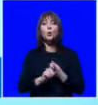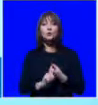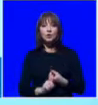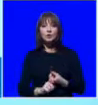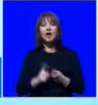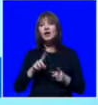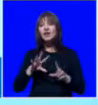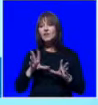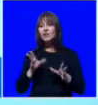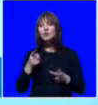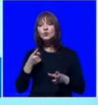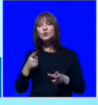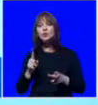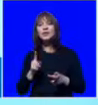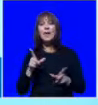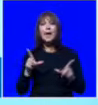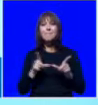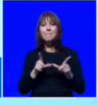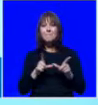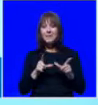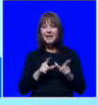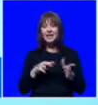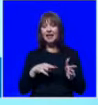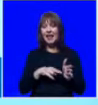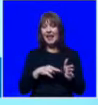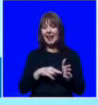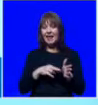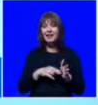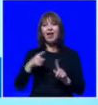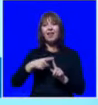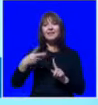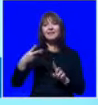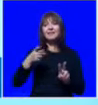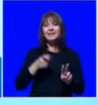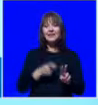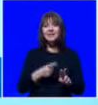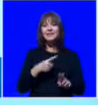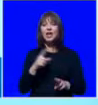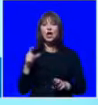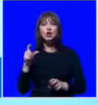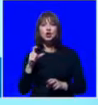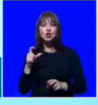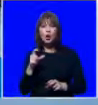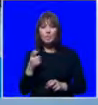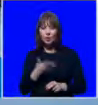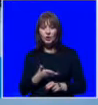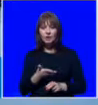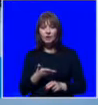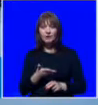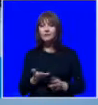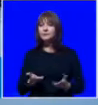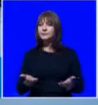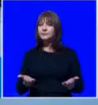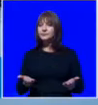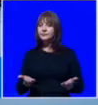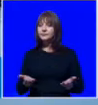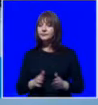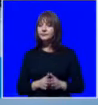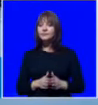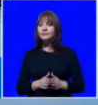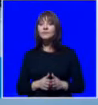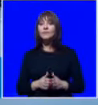предприятия от енергетиката, ТЕЦ-ове мини, това е ВМЗ Сопот, с другите може да се случи какво ли не, но с тези големи основи, това